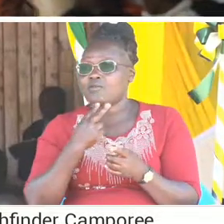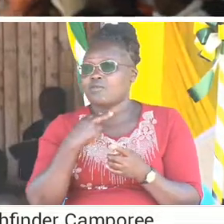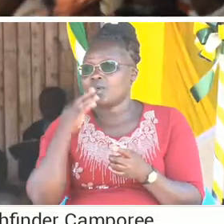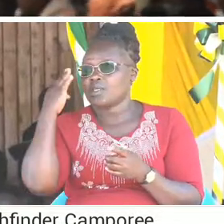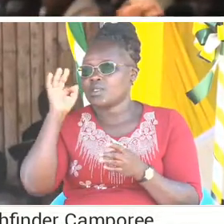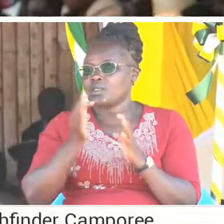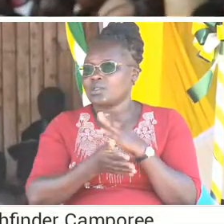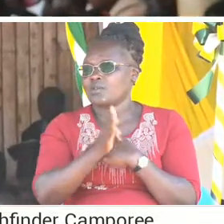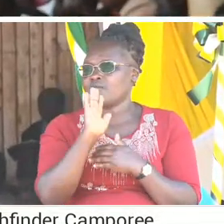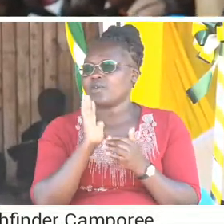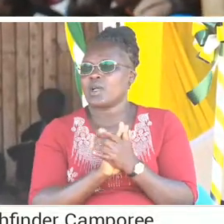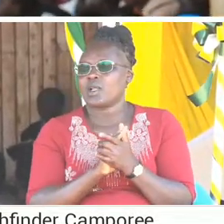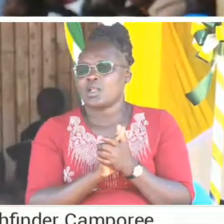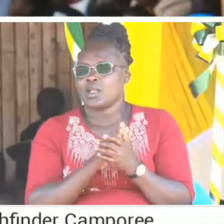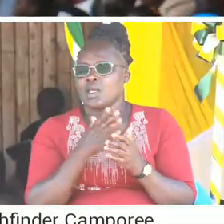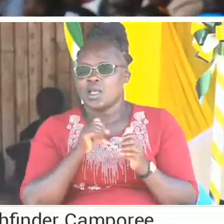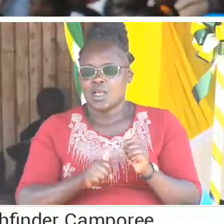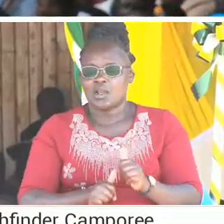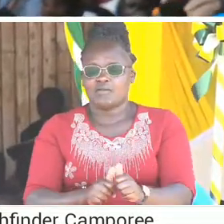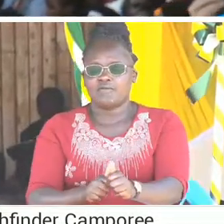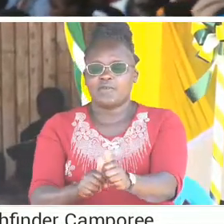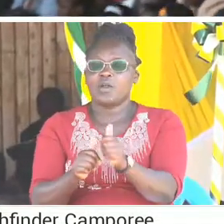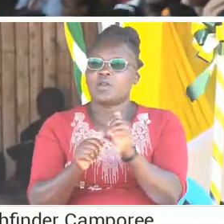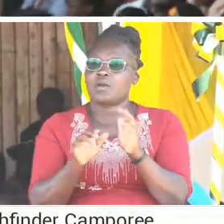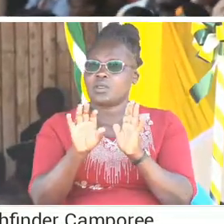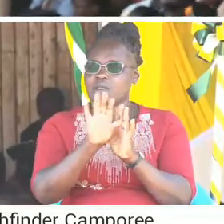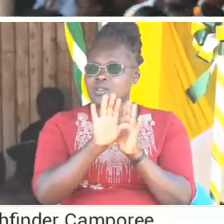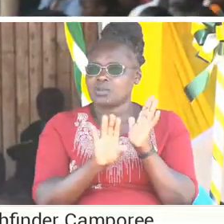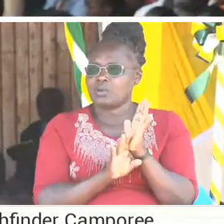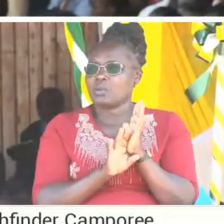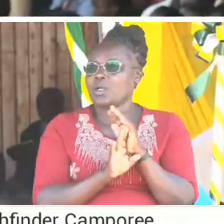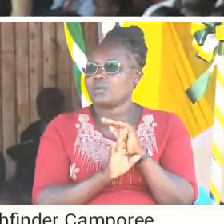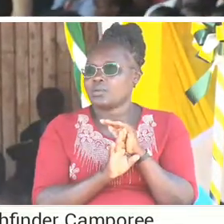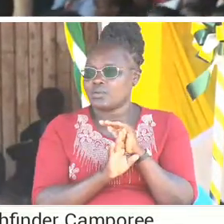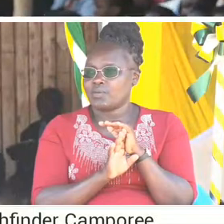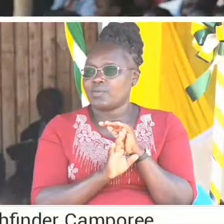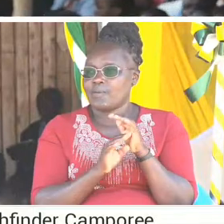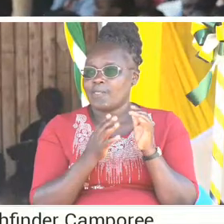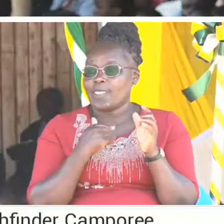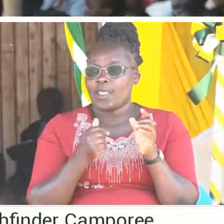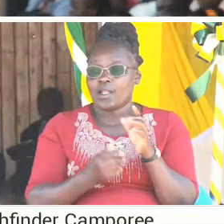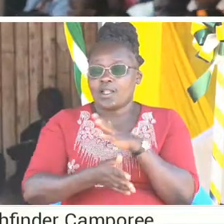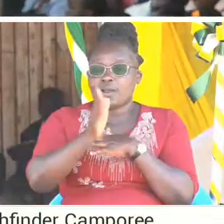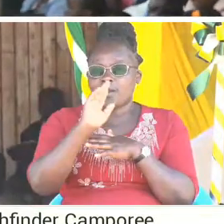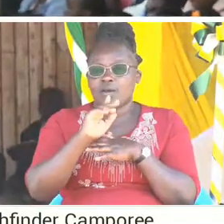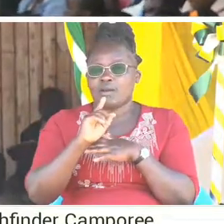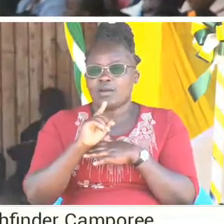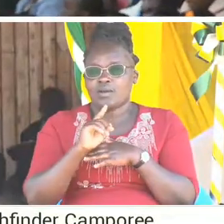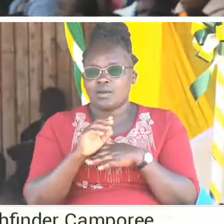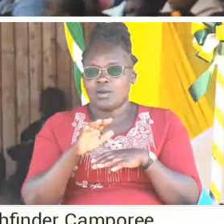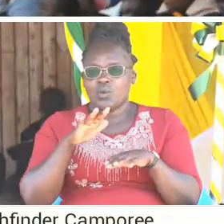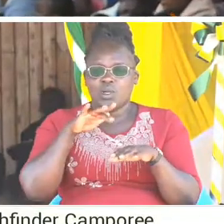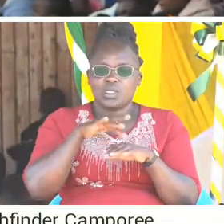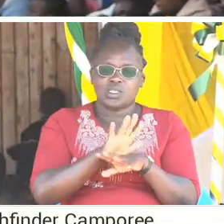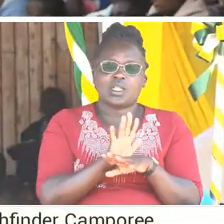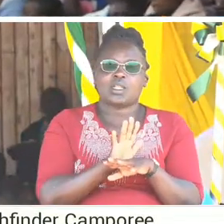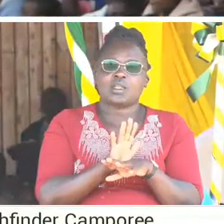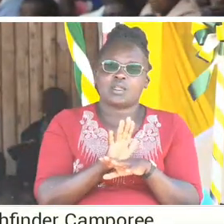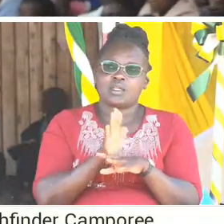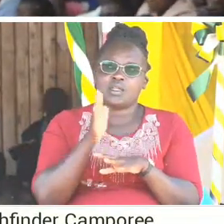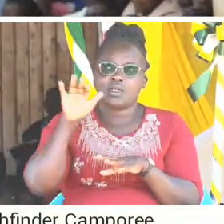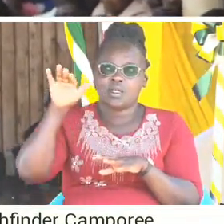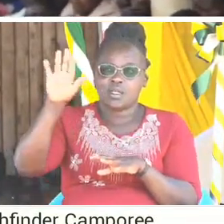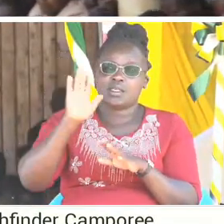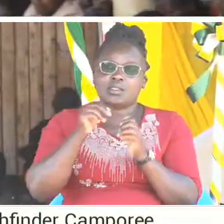kwa bidii. Na yeye ataziagiza baraka zako kokote zilizopojificha zije. Hicho ndicho ambacho